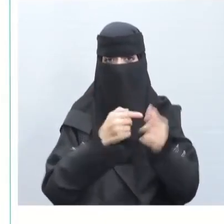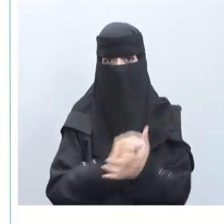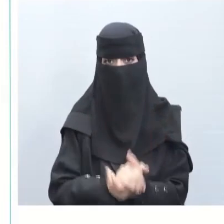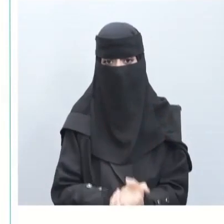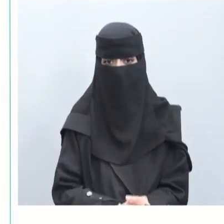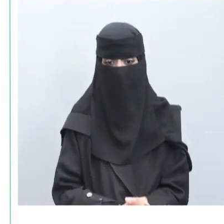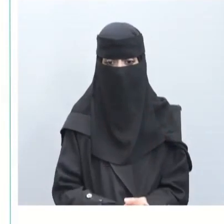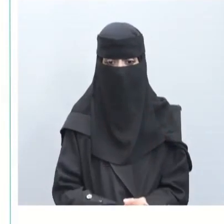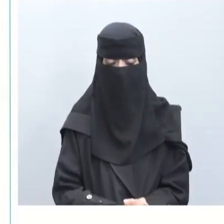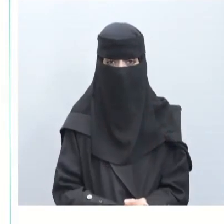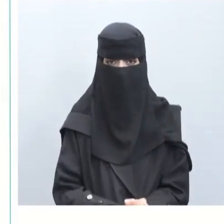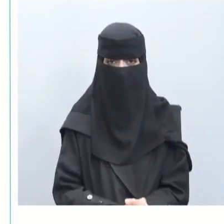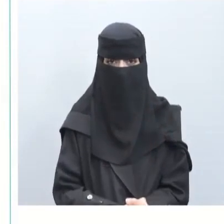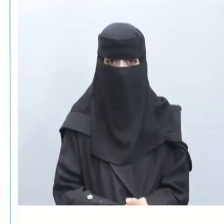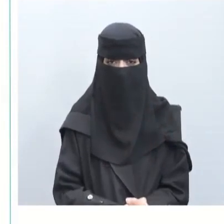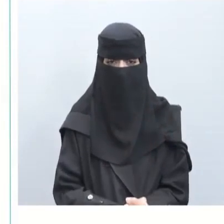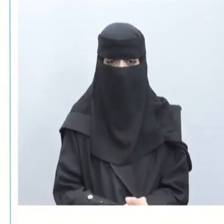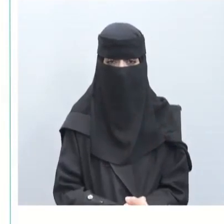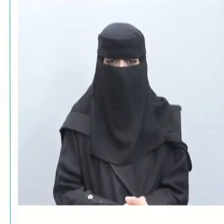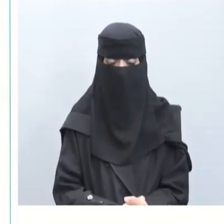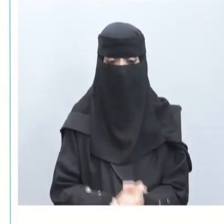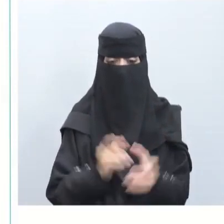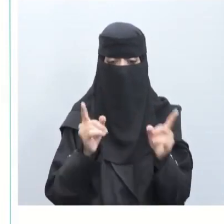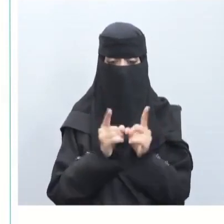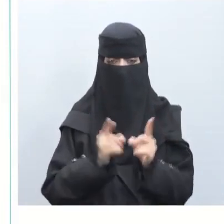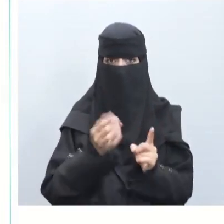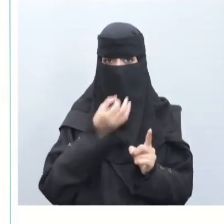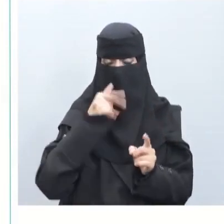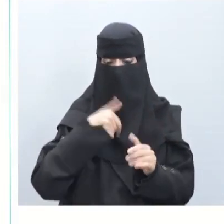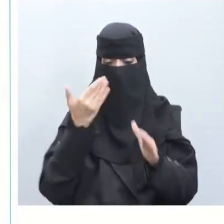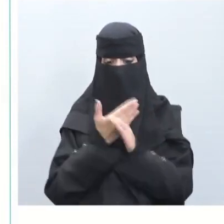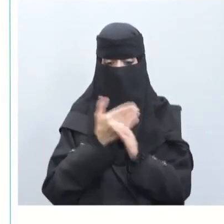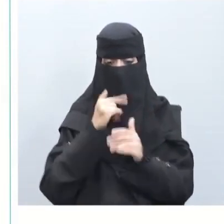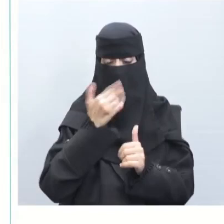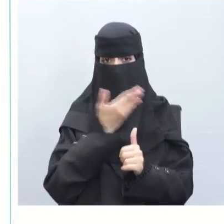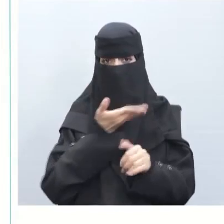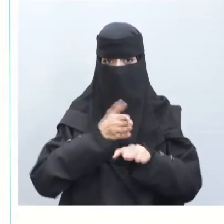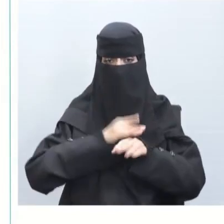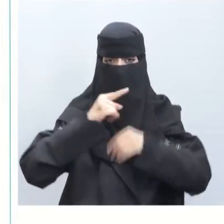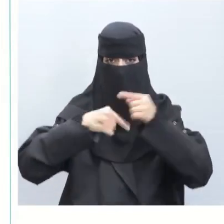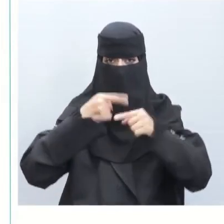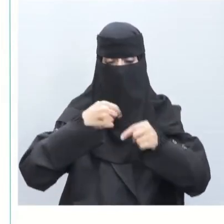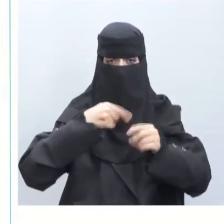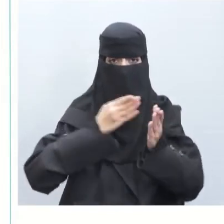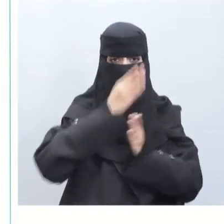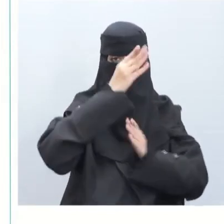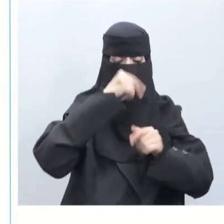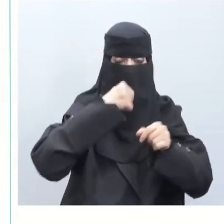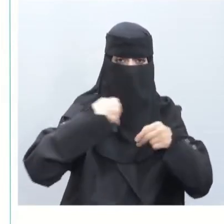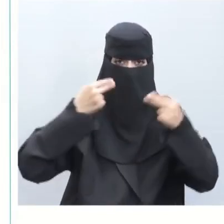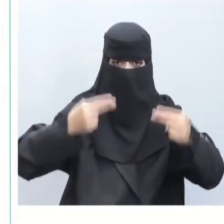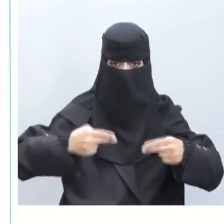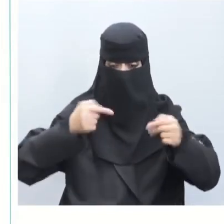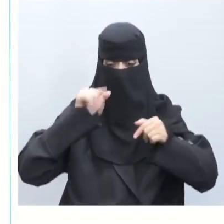الاستدامه اذا ملخص حديثنا اليوم تحدثنا عن العوامل التي تؤثر على استدامه الفعاليات ذكرنا ان